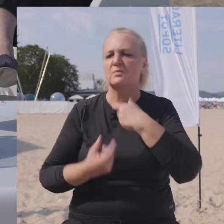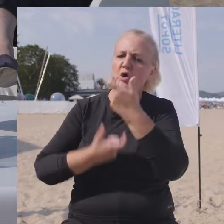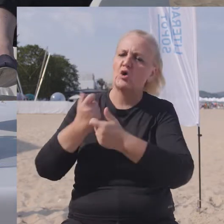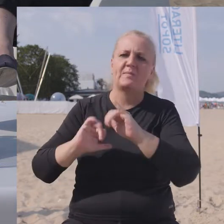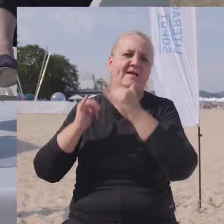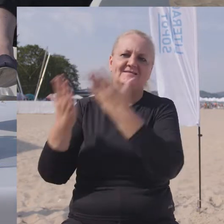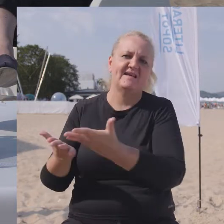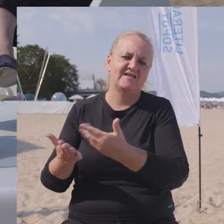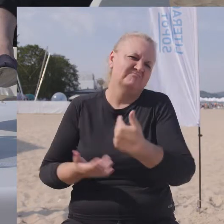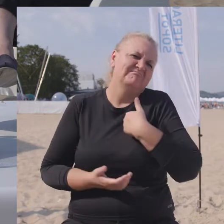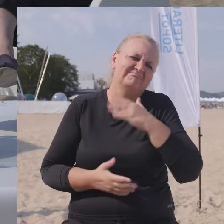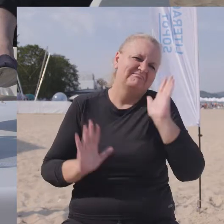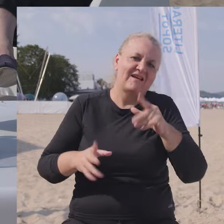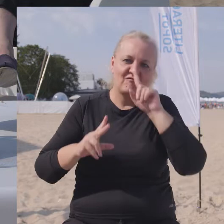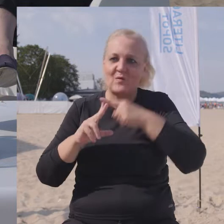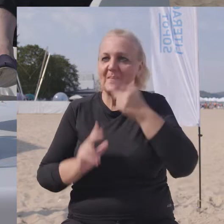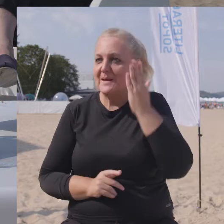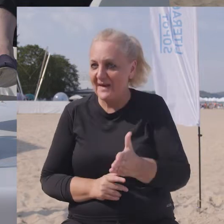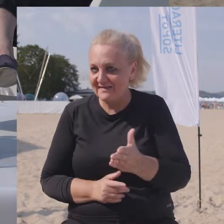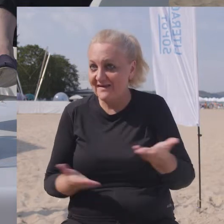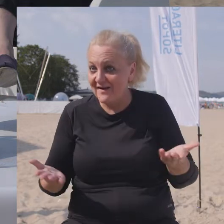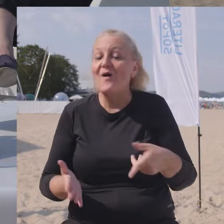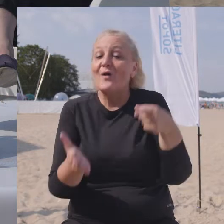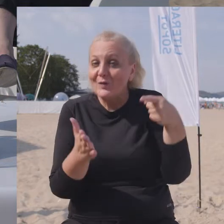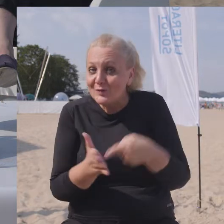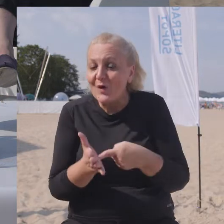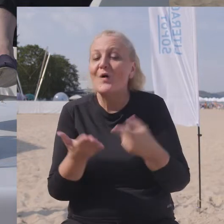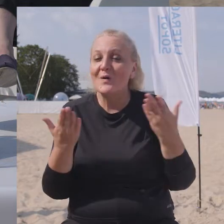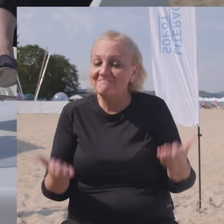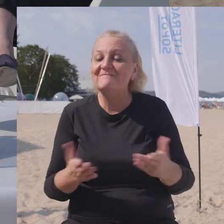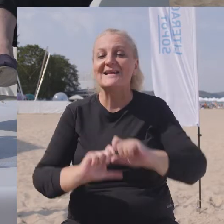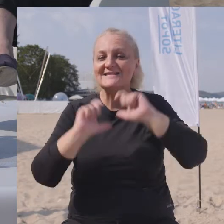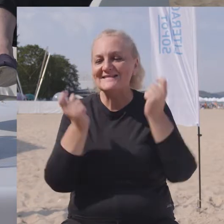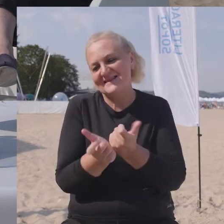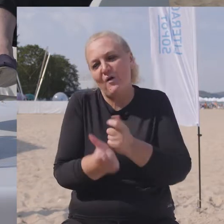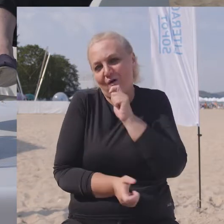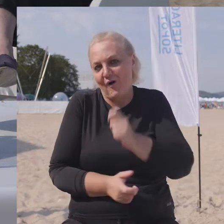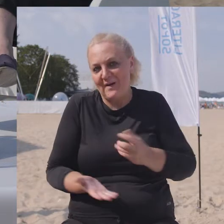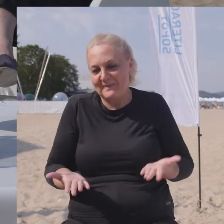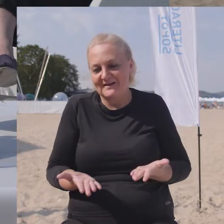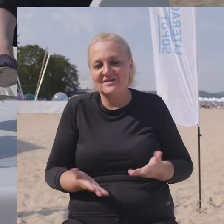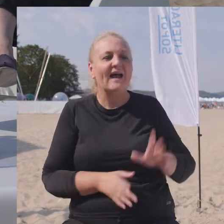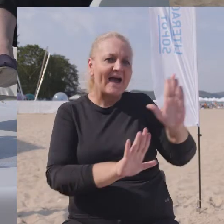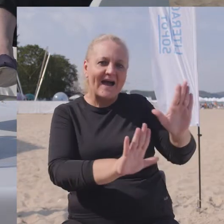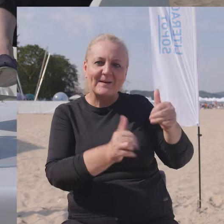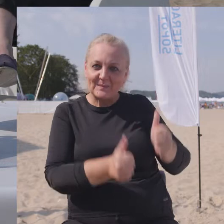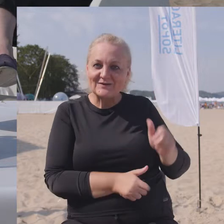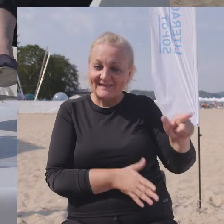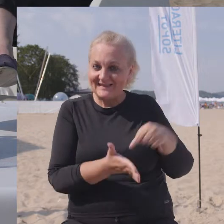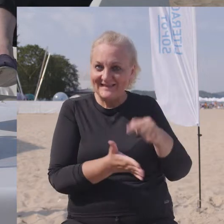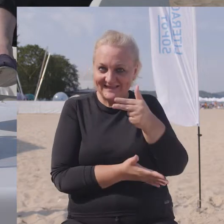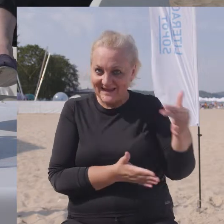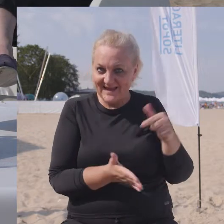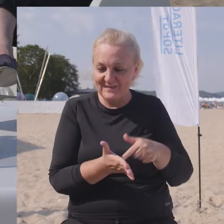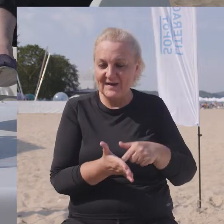chcesz, co mi do tego. I w pewien sposób to właściwie jakby jest cały komentarz. Bo... A właśnie, zatrzymajmy się na chwilę przy tym,